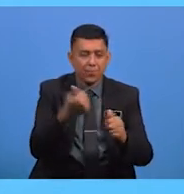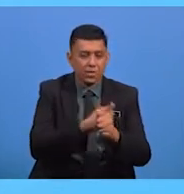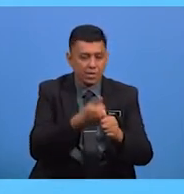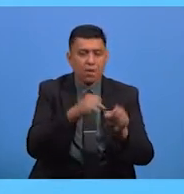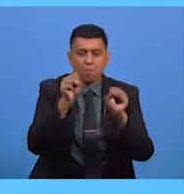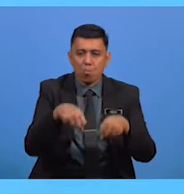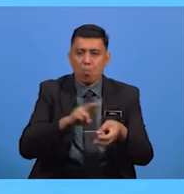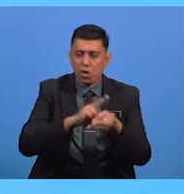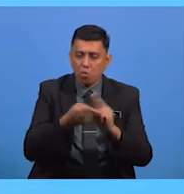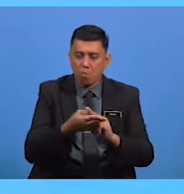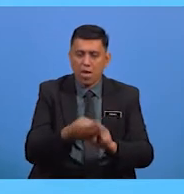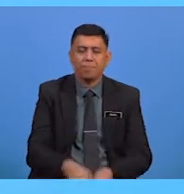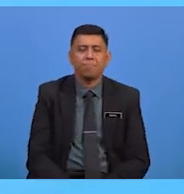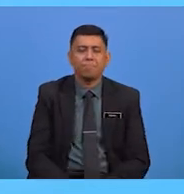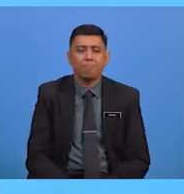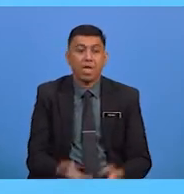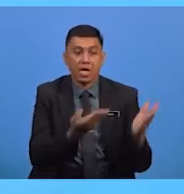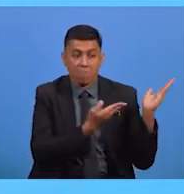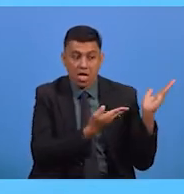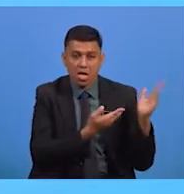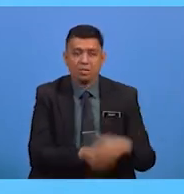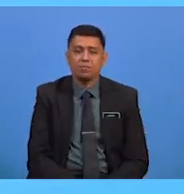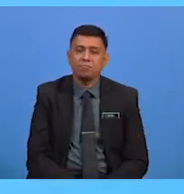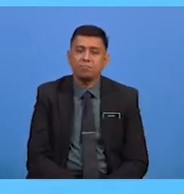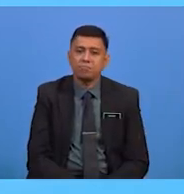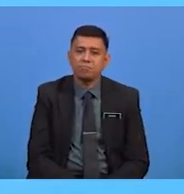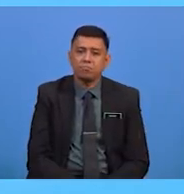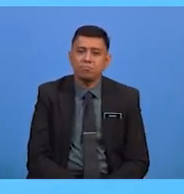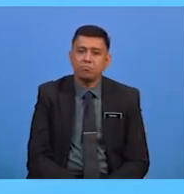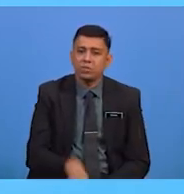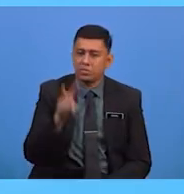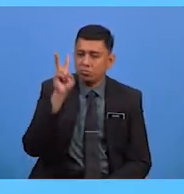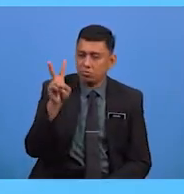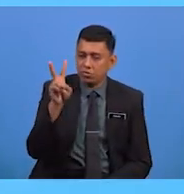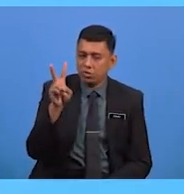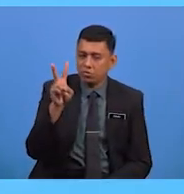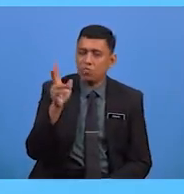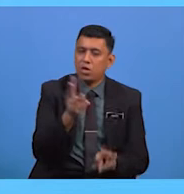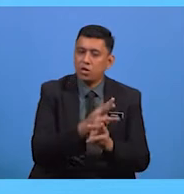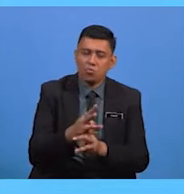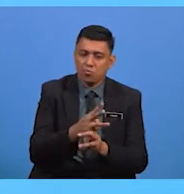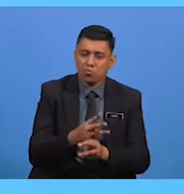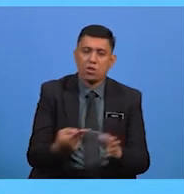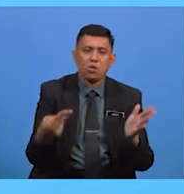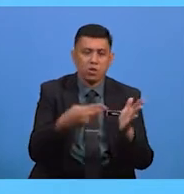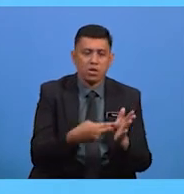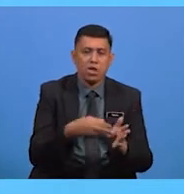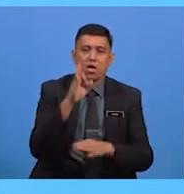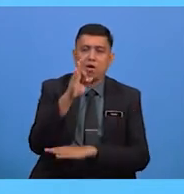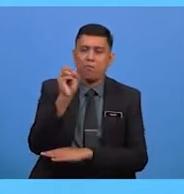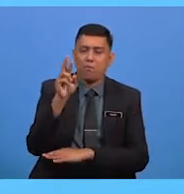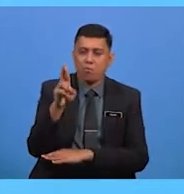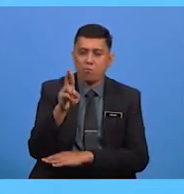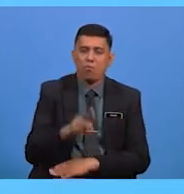setiap pemboleh ubah berkaitan. Algoritma bubble sort mempunyai dua struktur kawalan ulangan for